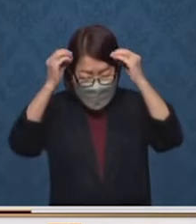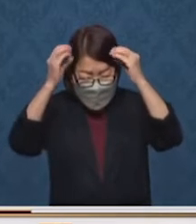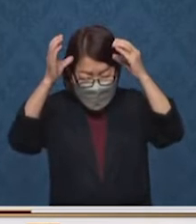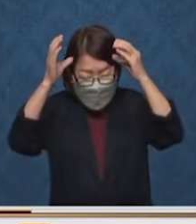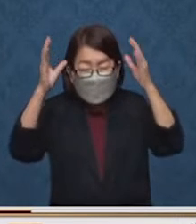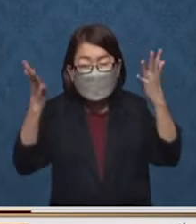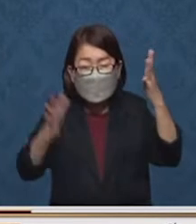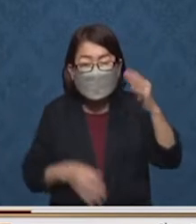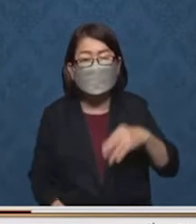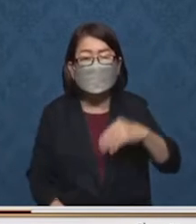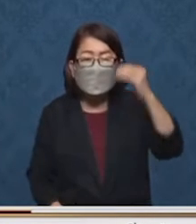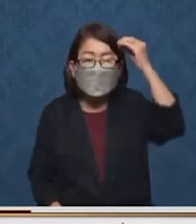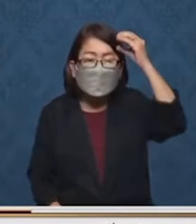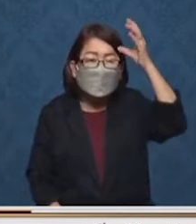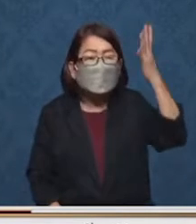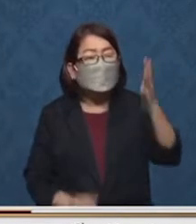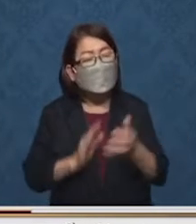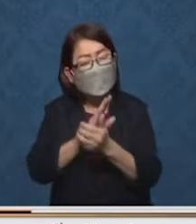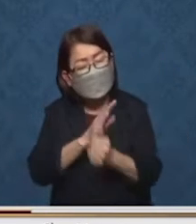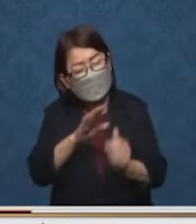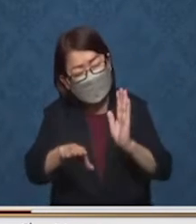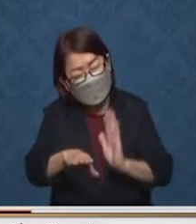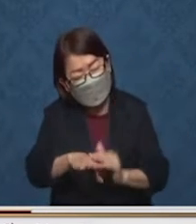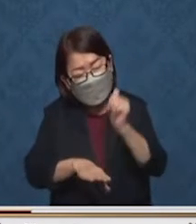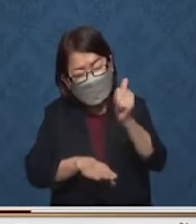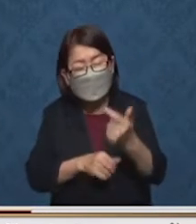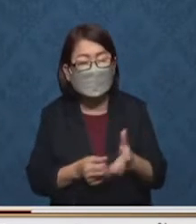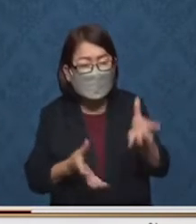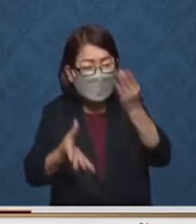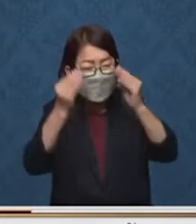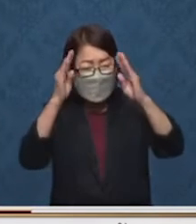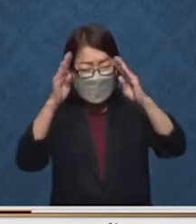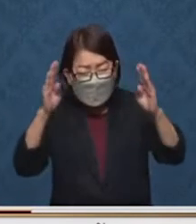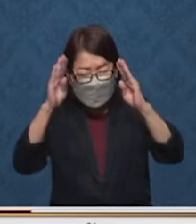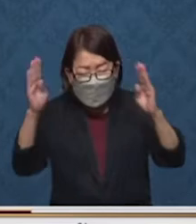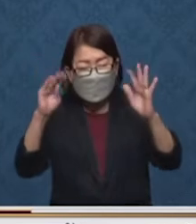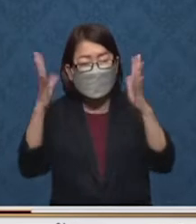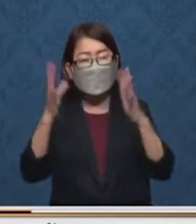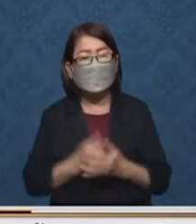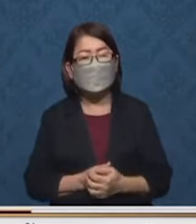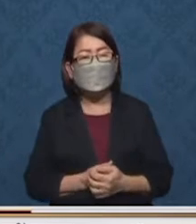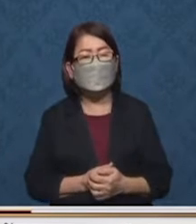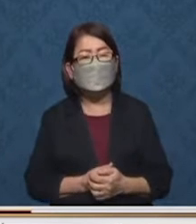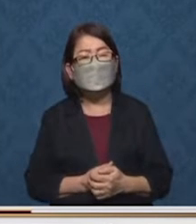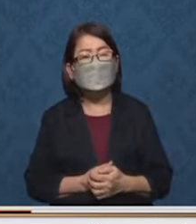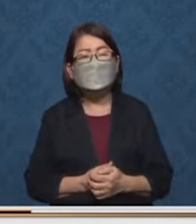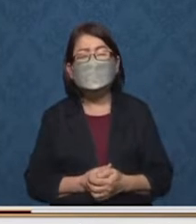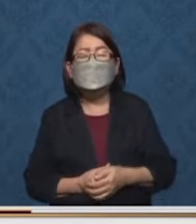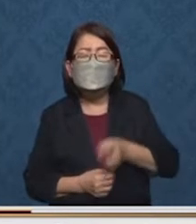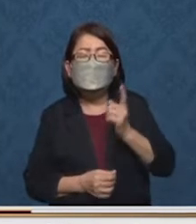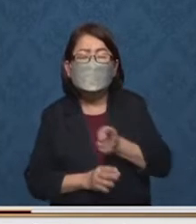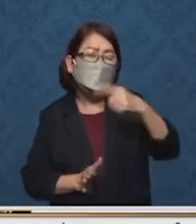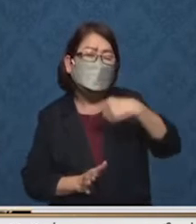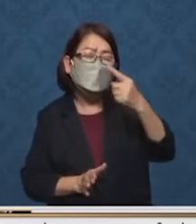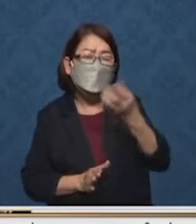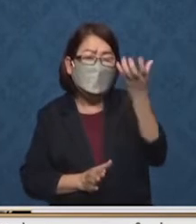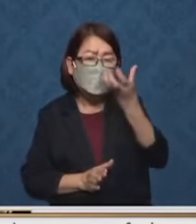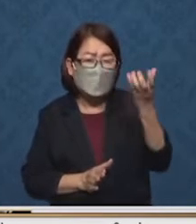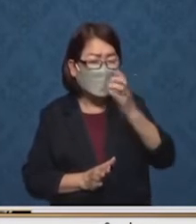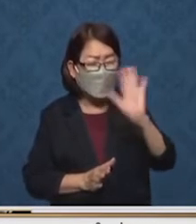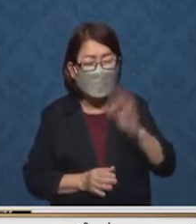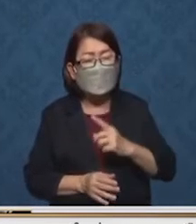สามารถประสบการณ์ที่เกิดจากการเรียนรู้ก่อสร้างสมติดต่อกันมา